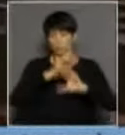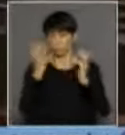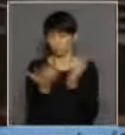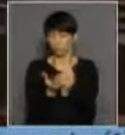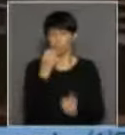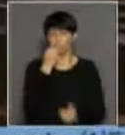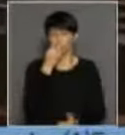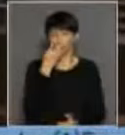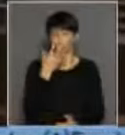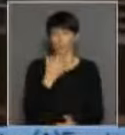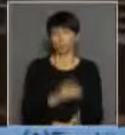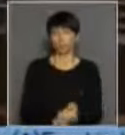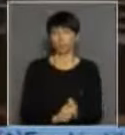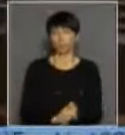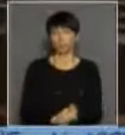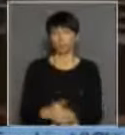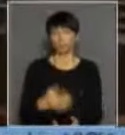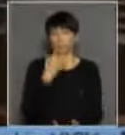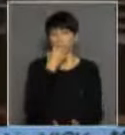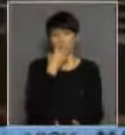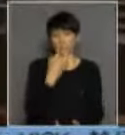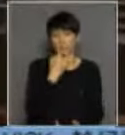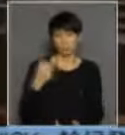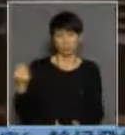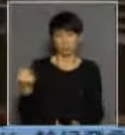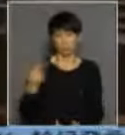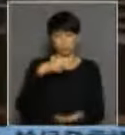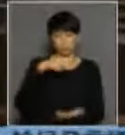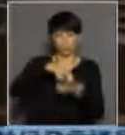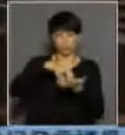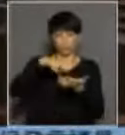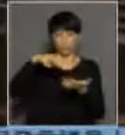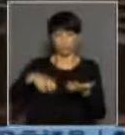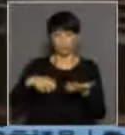話，是時候換人，要再想。